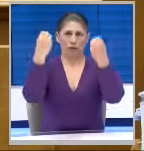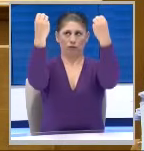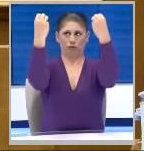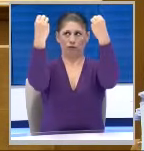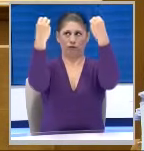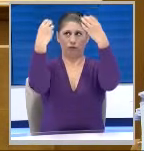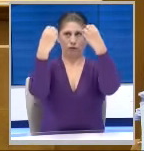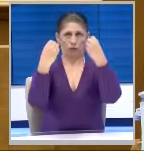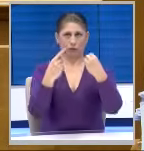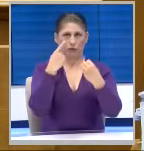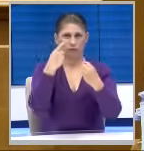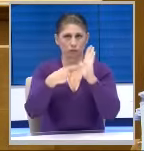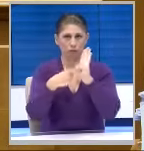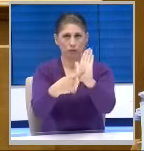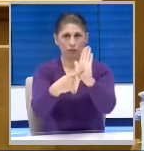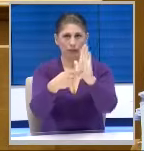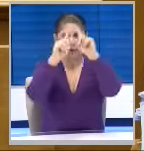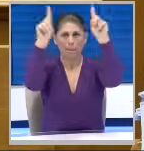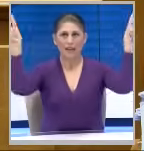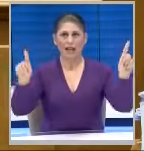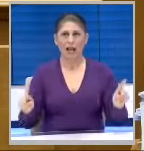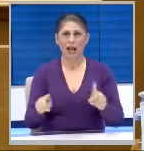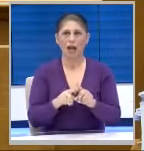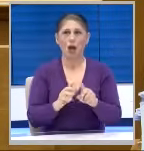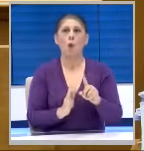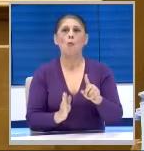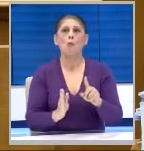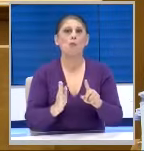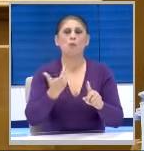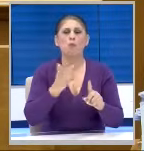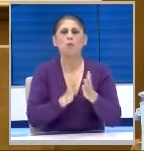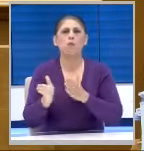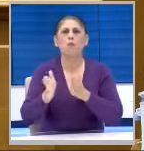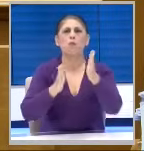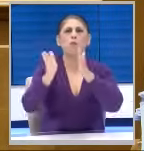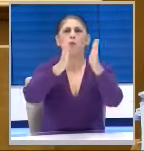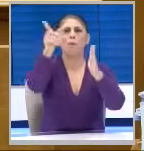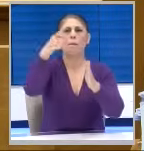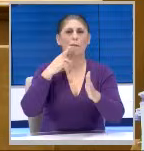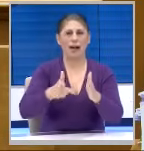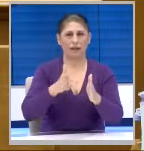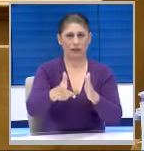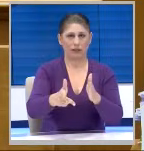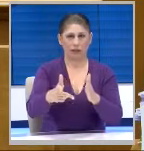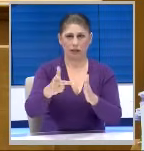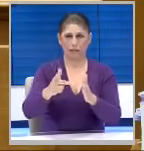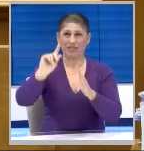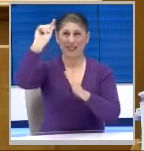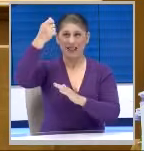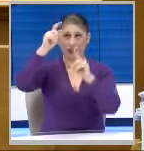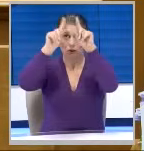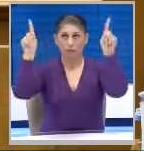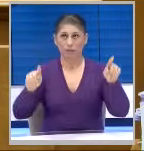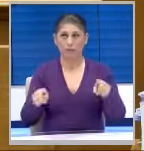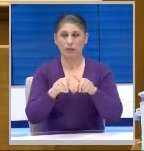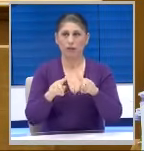την πορεία του τρένου για όσο δείχνει ο πίνακας στη γραμμή ανόδου το σημείο που αποτυπώνεται στον ηλεκτρικό πίνακα